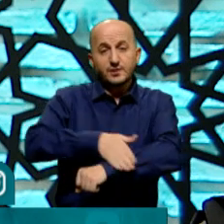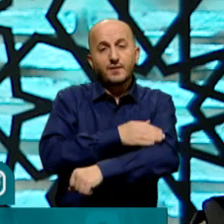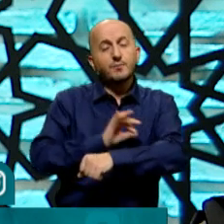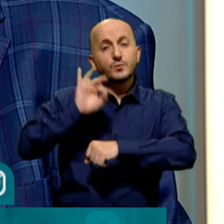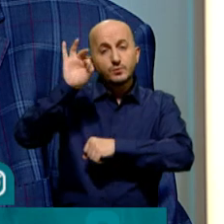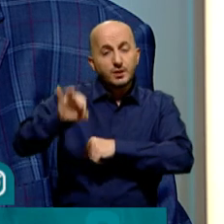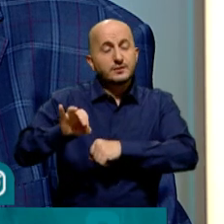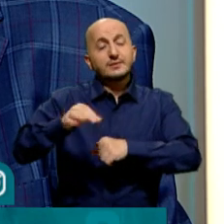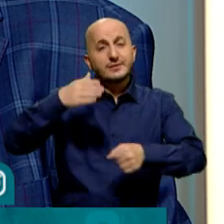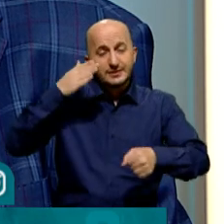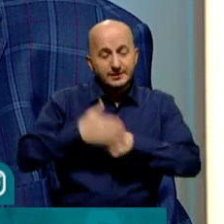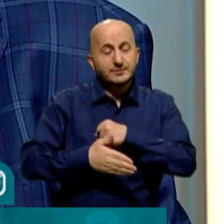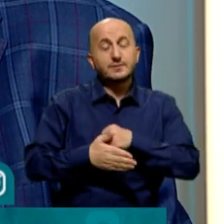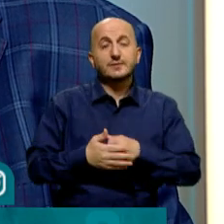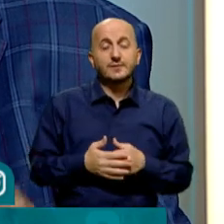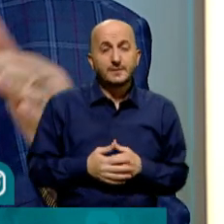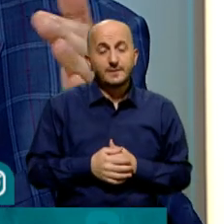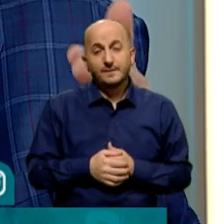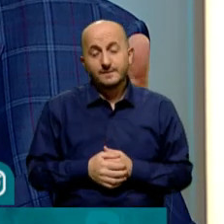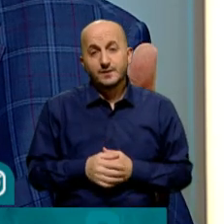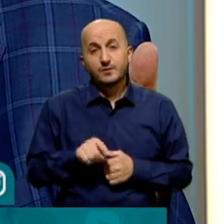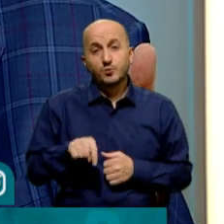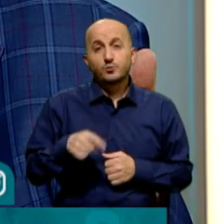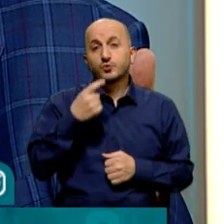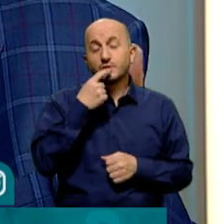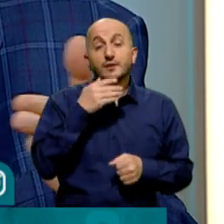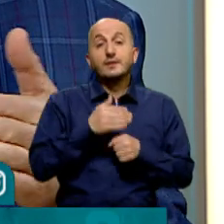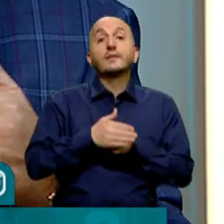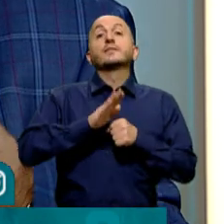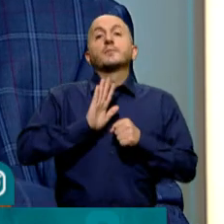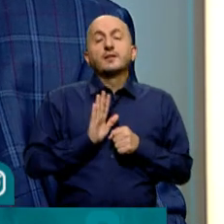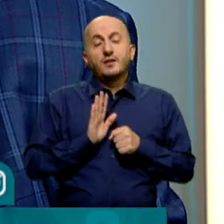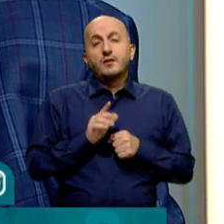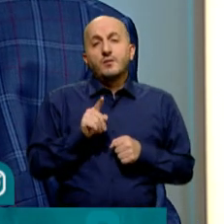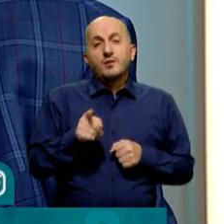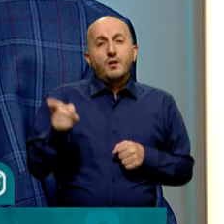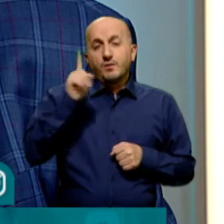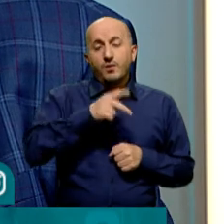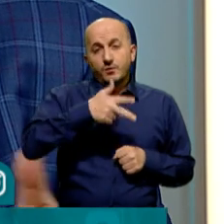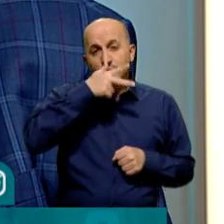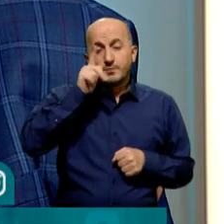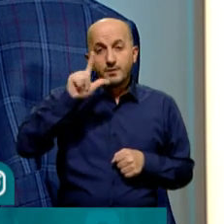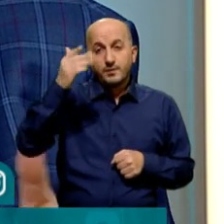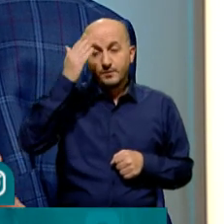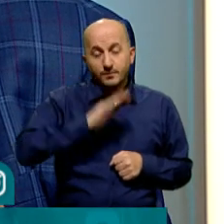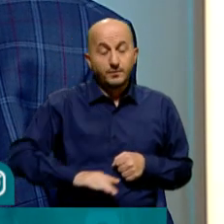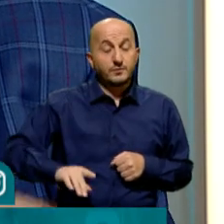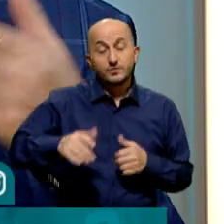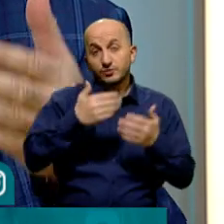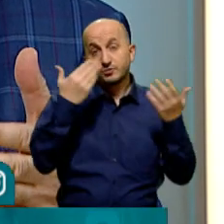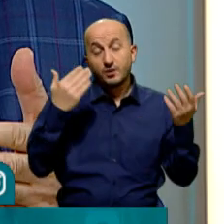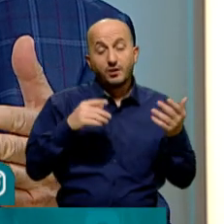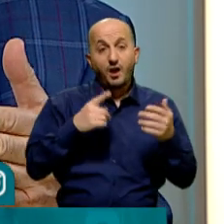bunda bir sakınca yok. Kesemediyseler de veya bu sene kesemedilerse, bundan dolayı da üzülmeye gerek yok. İnşallah Allah imkan